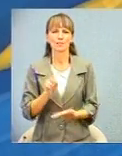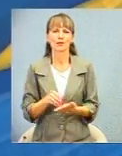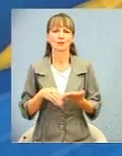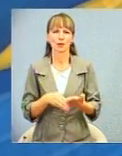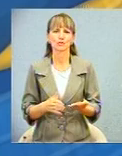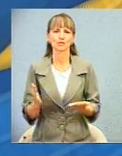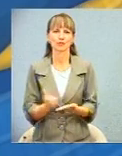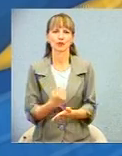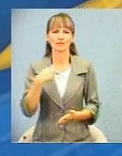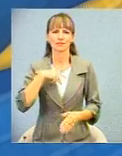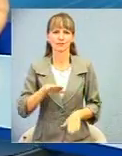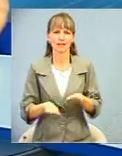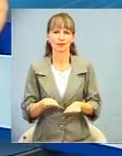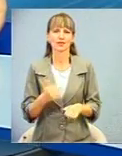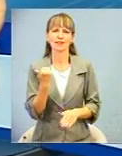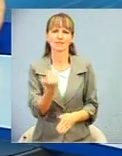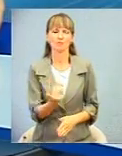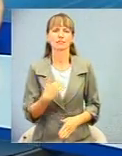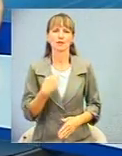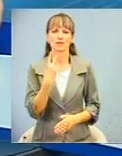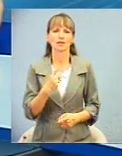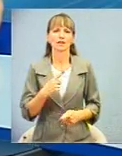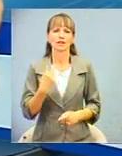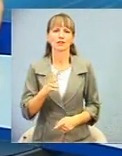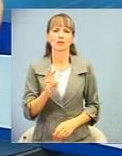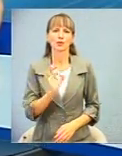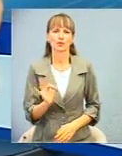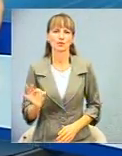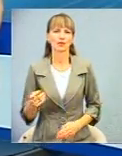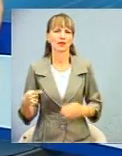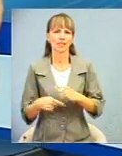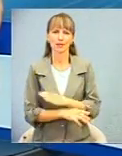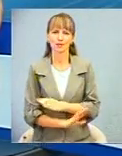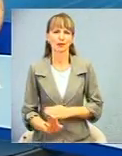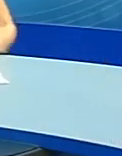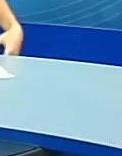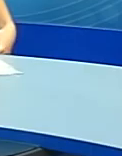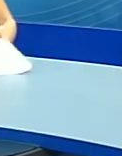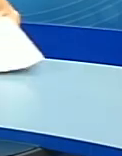допоможуть досягти гармонії і вам. А ми побачимося вже о 22:00, не пропустіть!